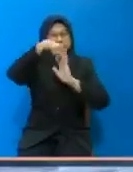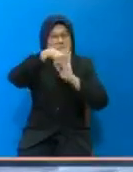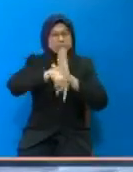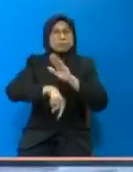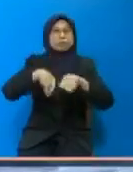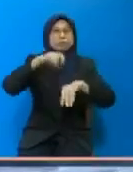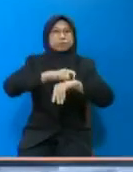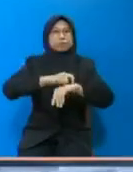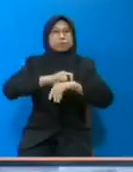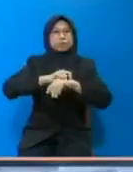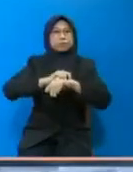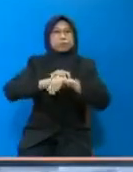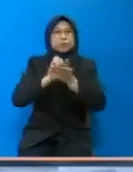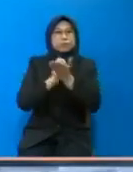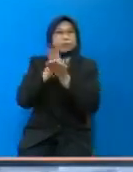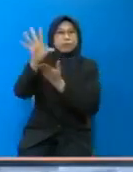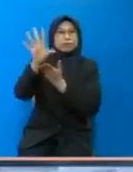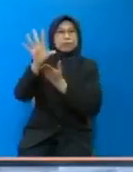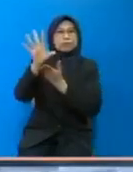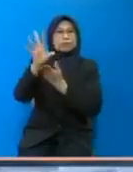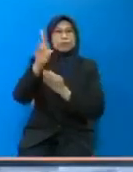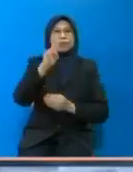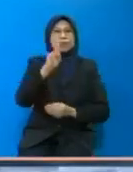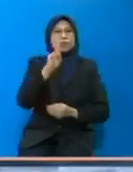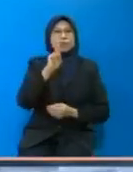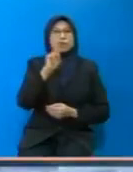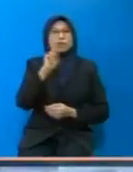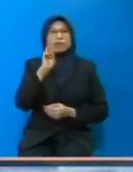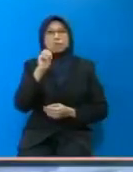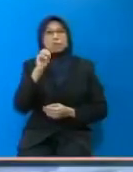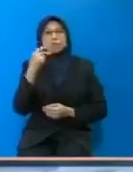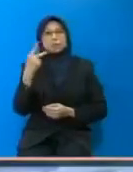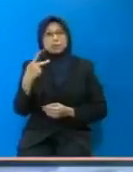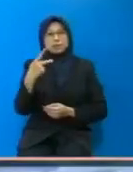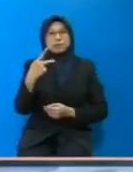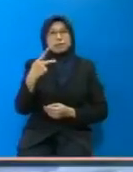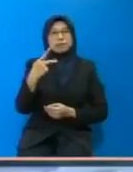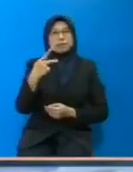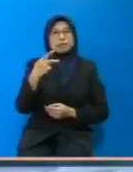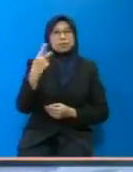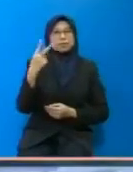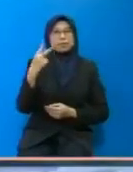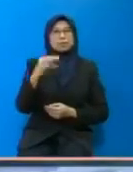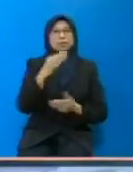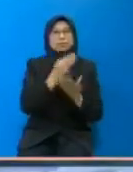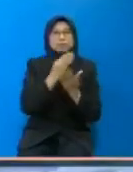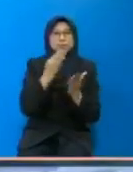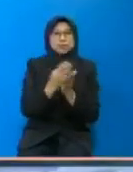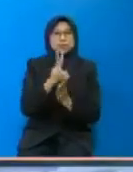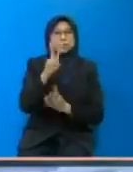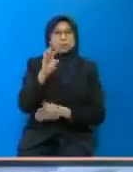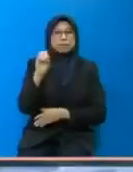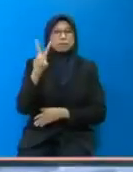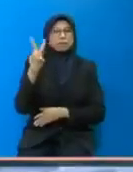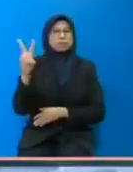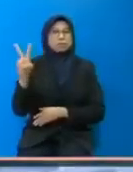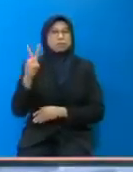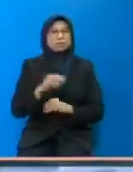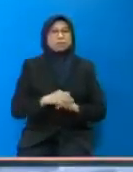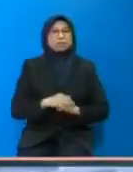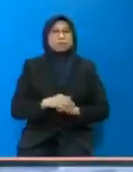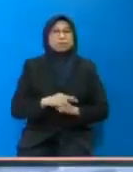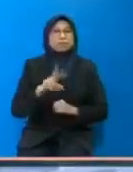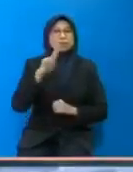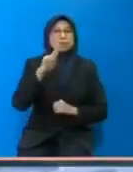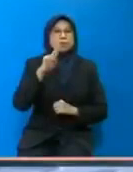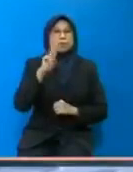semasa pembentangan rancangan Malaysia ke-12 dan bajet 2022. InsyaAllah,